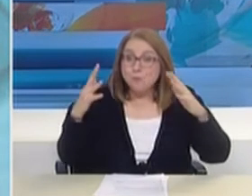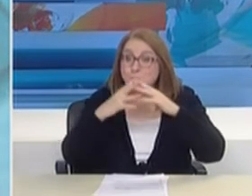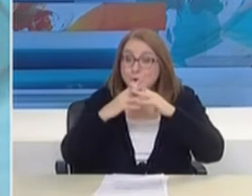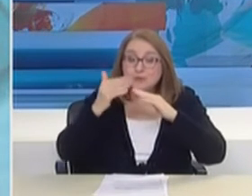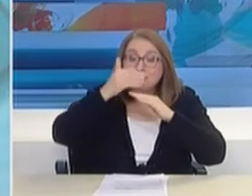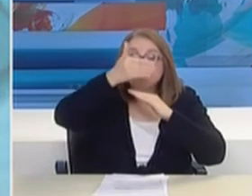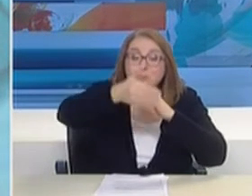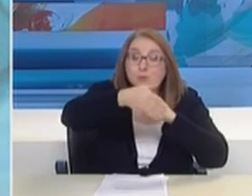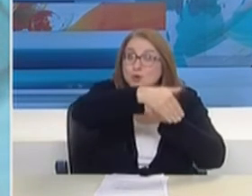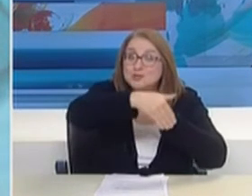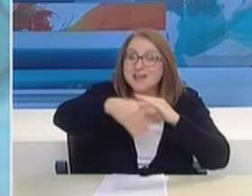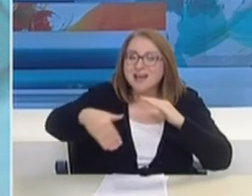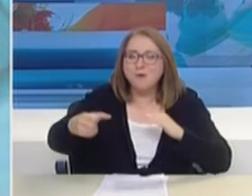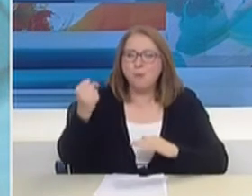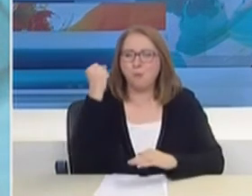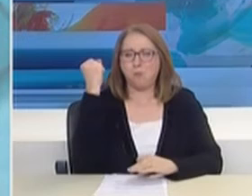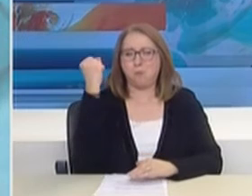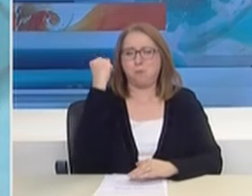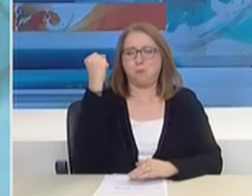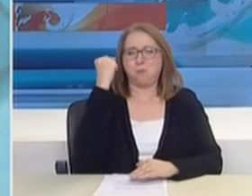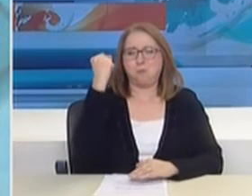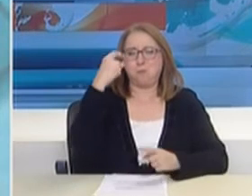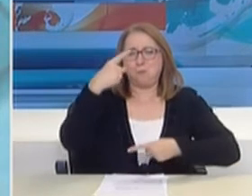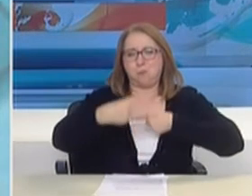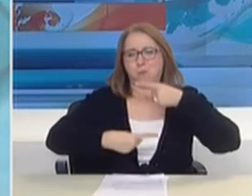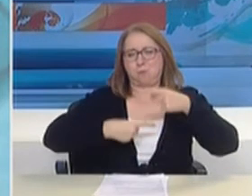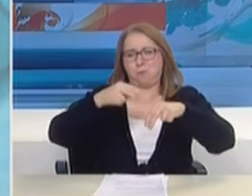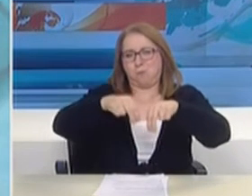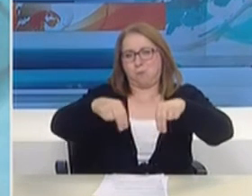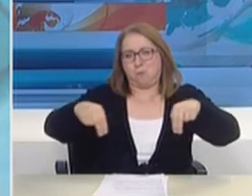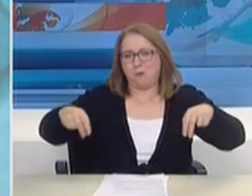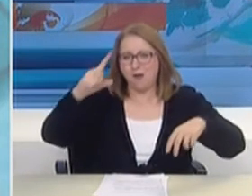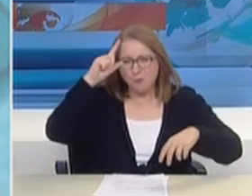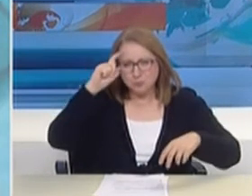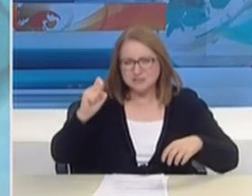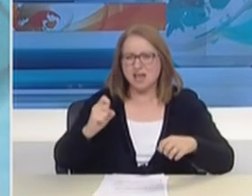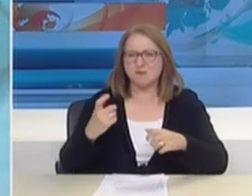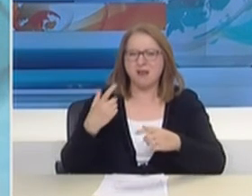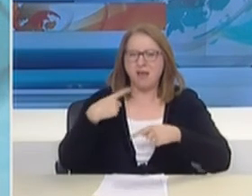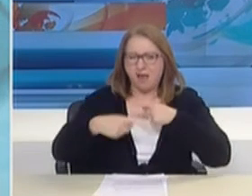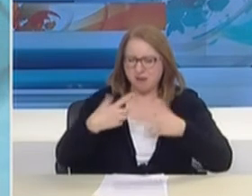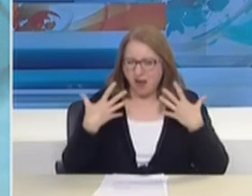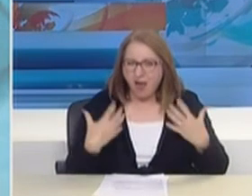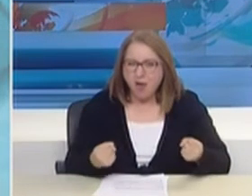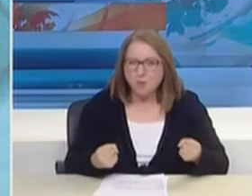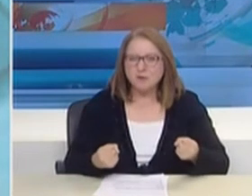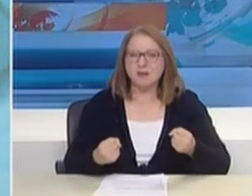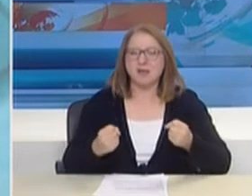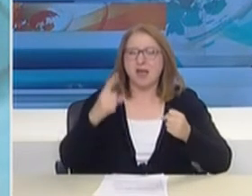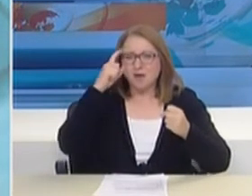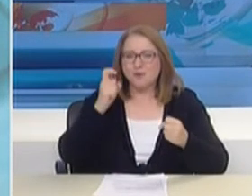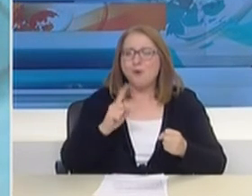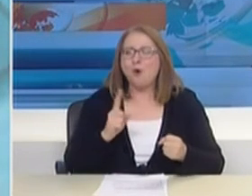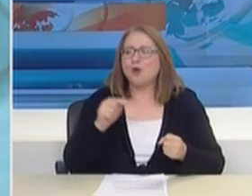βάζω τα πρωτοπαλίκαρά μου. Όταν έχω ένα πόλεμο, βάζω τους ετοιμοπόλεμους, τους γυμνασμένους. Δεν παίρνω ούτε τον